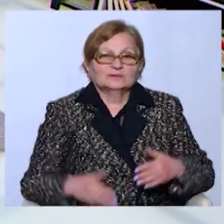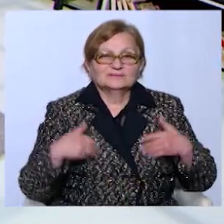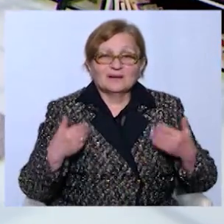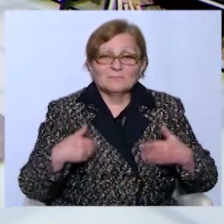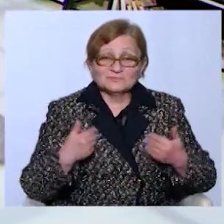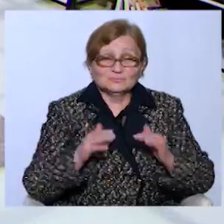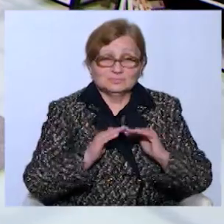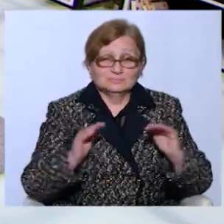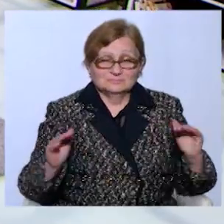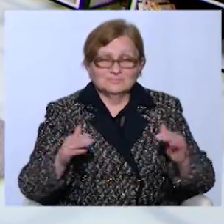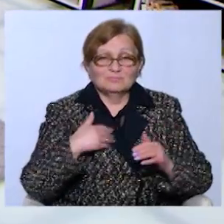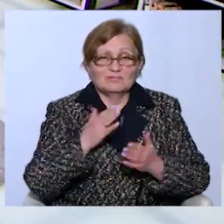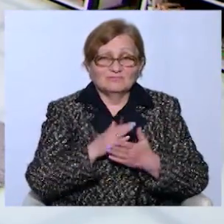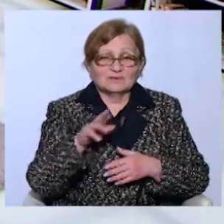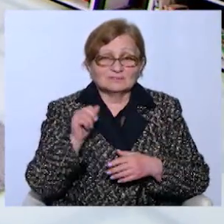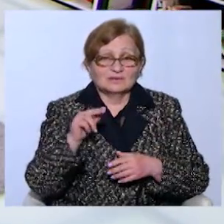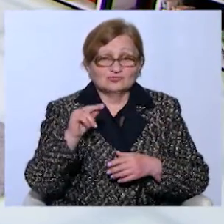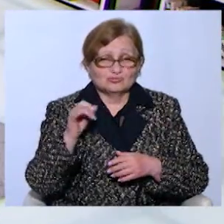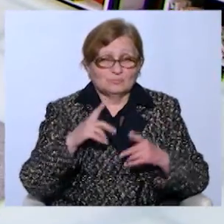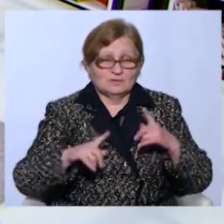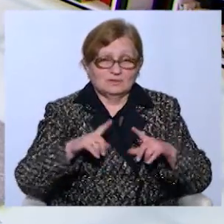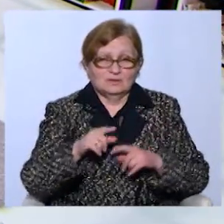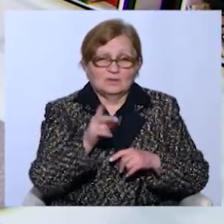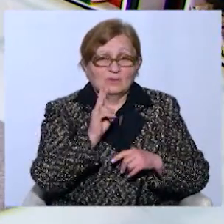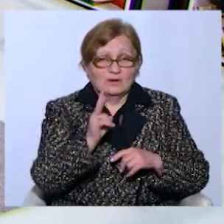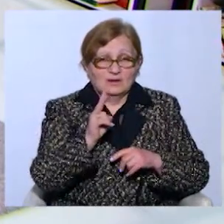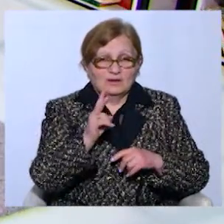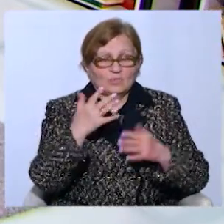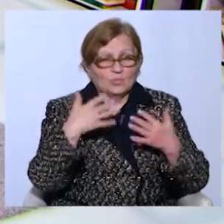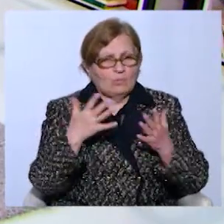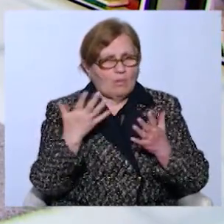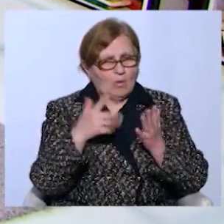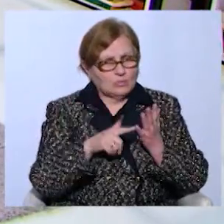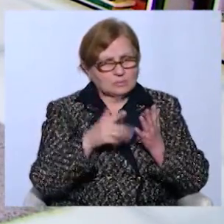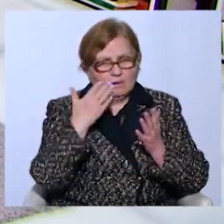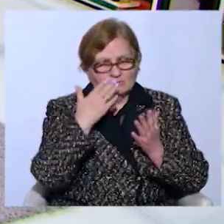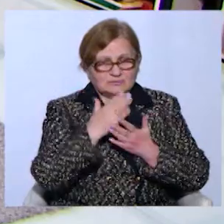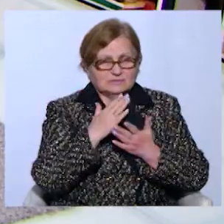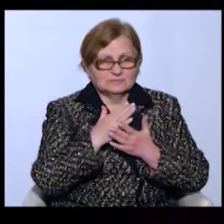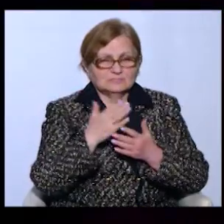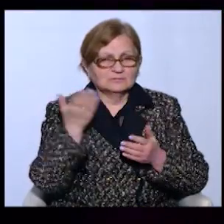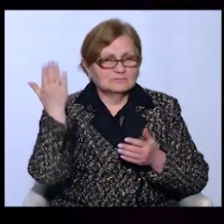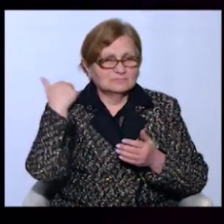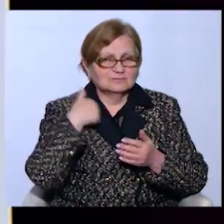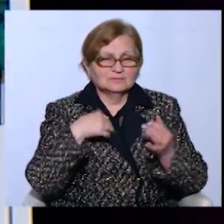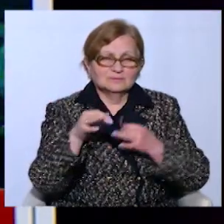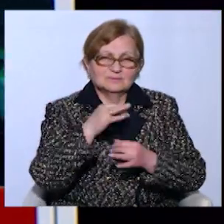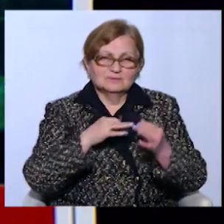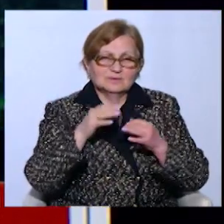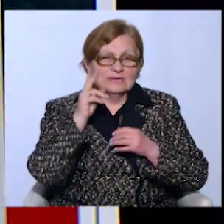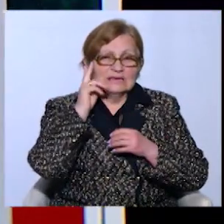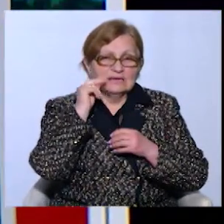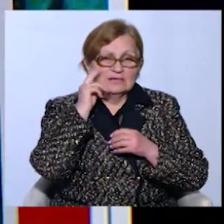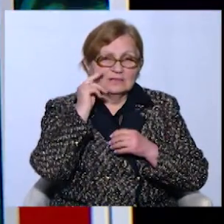გამარჯობათ ბავშვებო. მე დაჩი მასწავლებელი ვარ. ჩვენ მეორე კლასში უკვე მეხუთე გაკვეთილი გვაქვს. ჩვენ წინა გაკვეთილზე ვისაუბრეთ